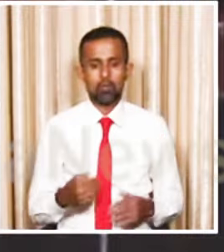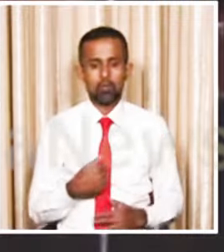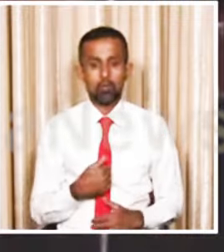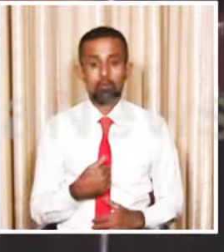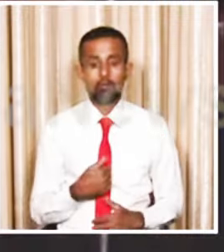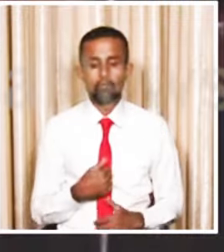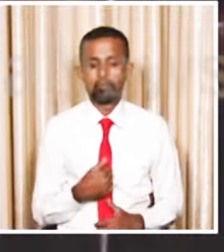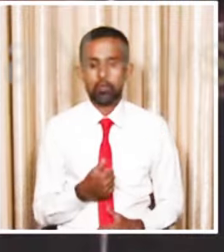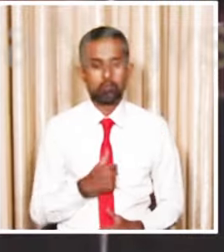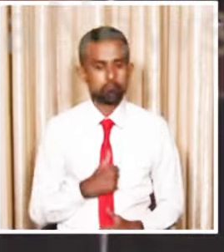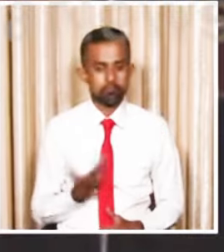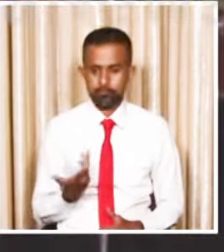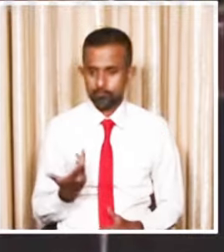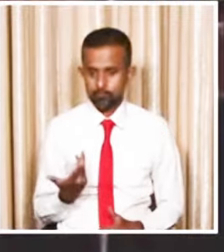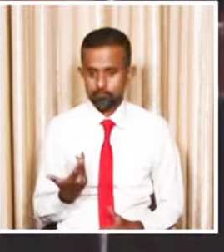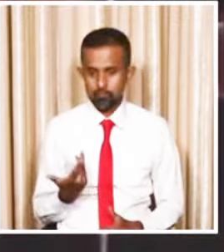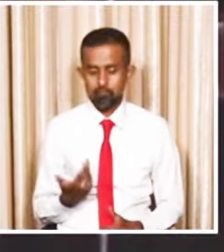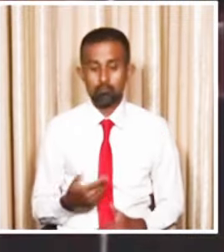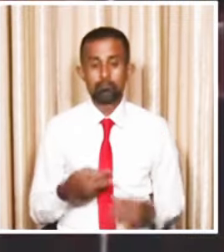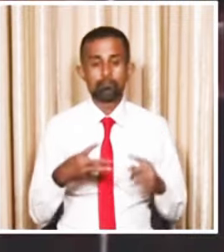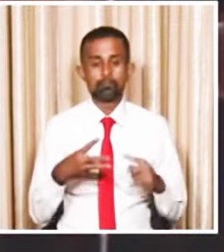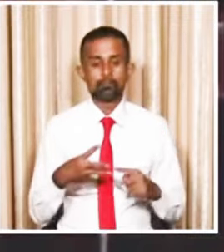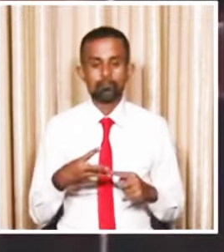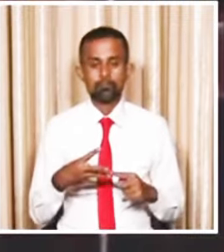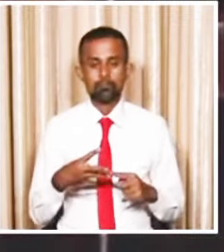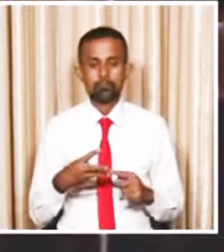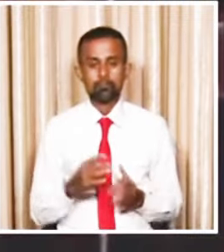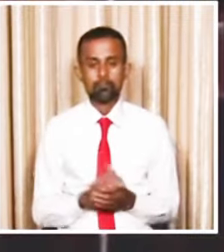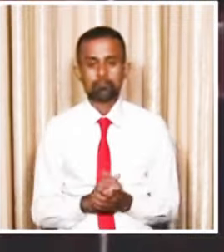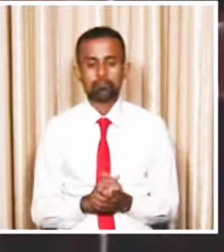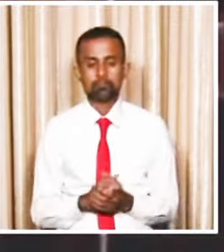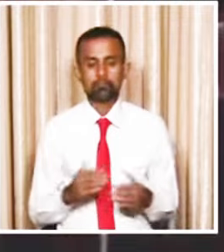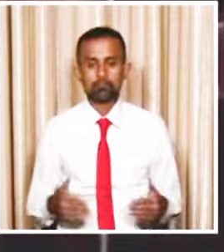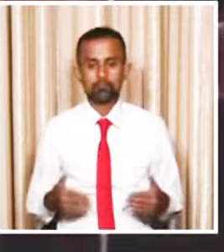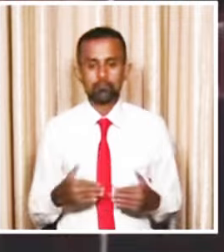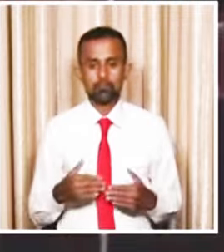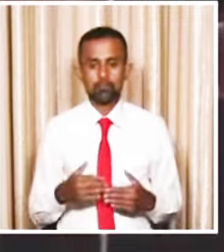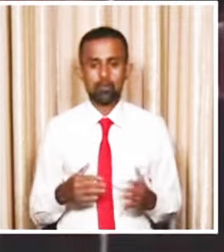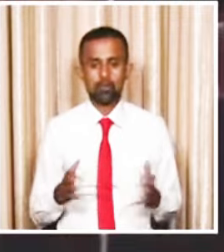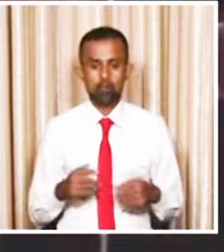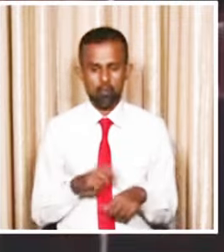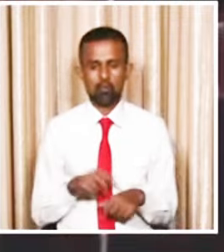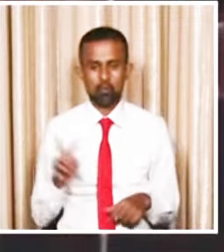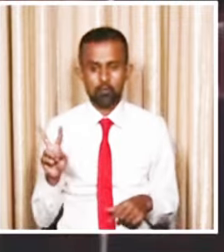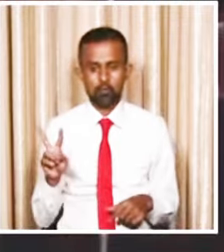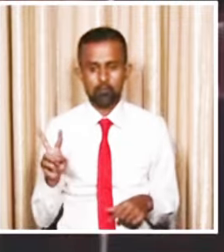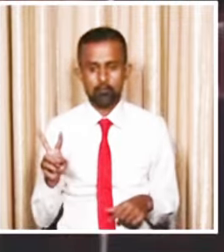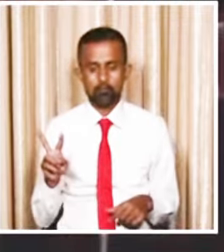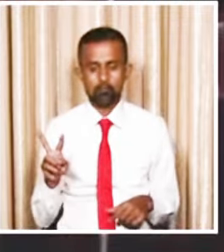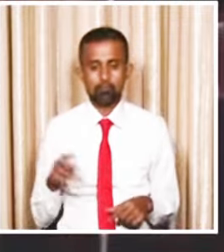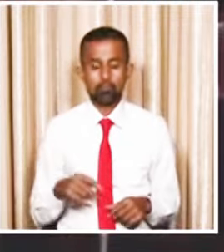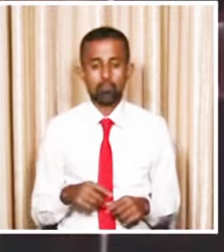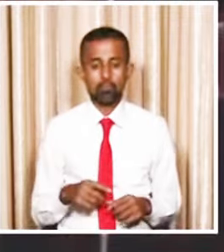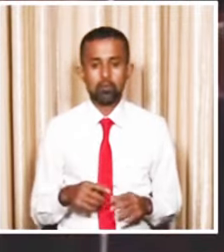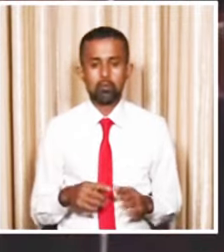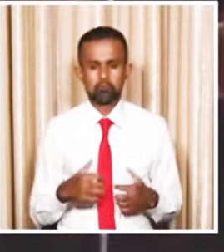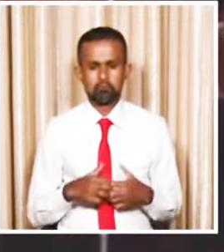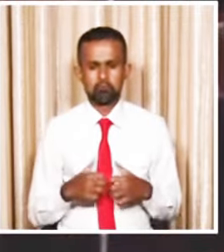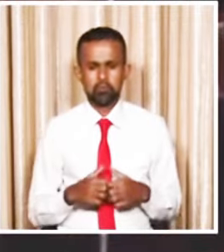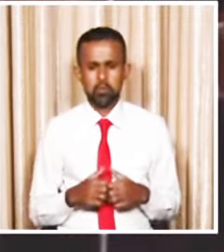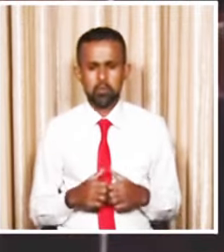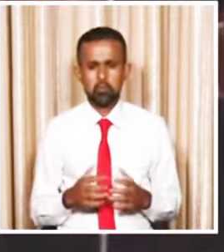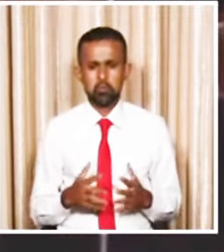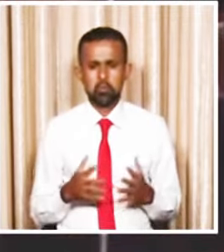දෙවනුව විරුද්ධ වෙන්නේ. තුන්වෙනි කාරණේ තමයි අපි මේ වර්තමාන ආණ්ඩුවේ දකින්න තව තව විනාඩි දෙක කාලයක් තියෙනවා. ප්‍රබලතම ගැටලුවක් තමයි ගරු